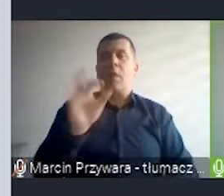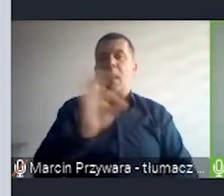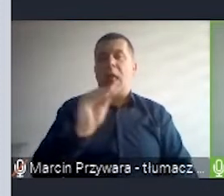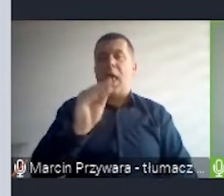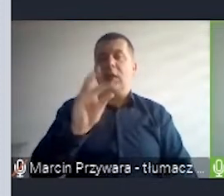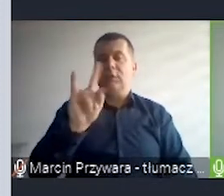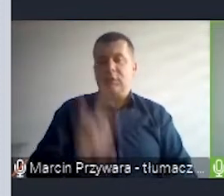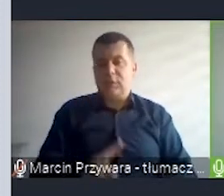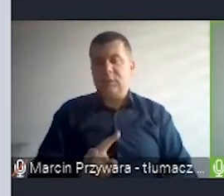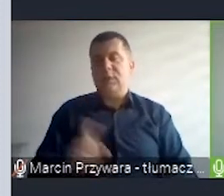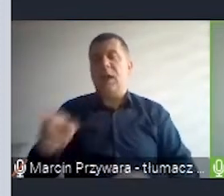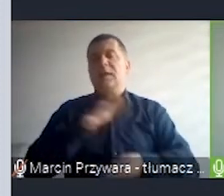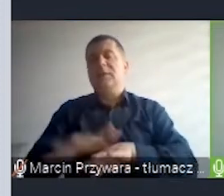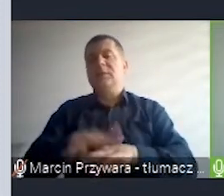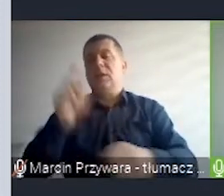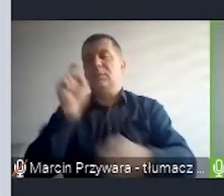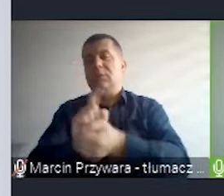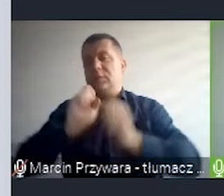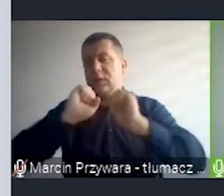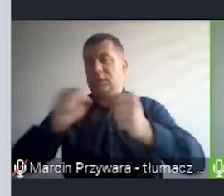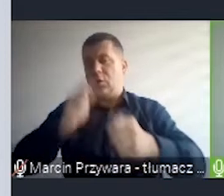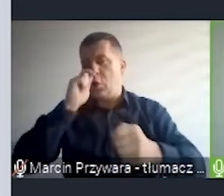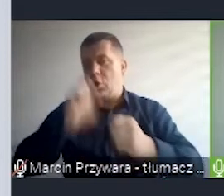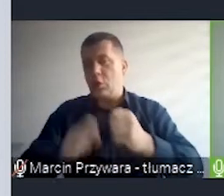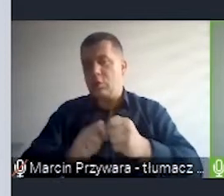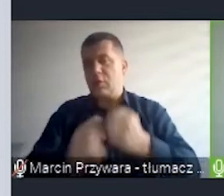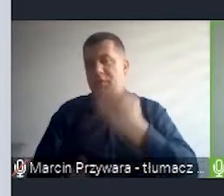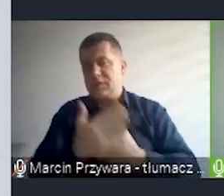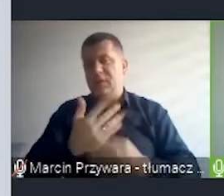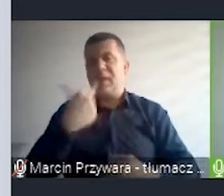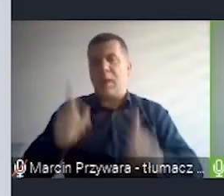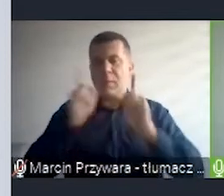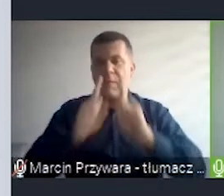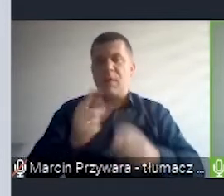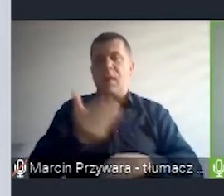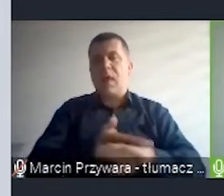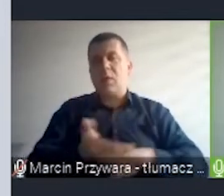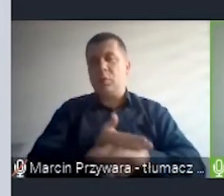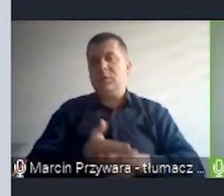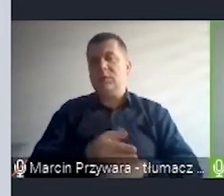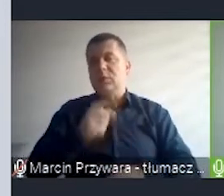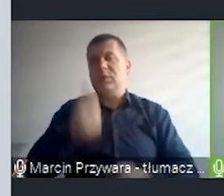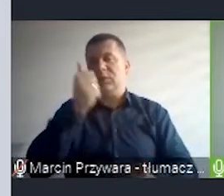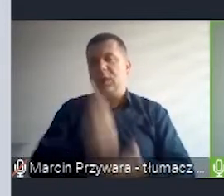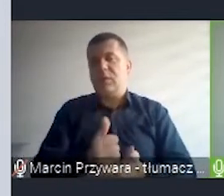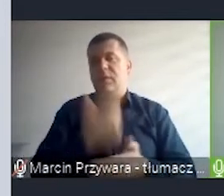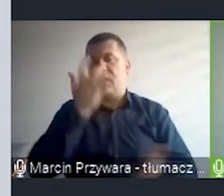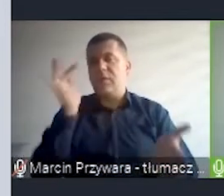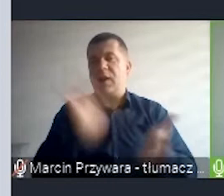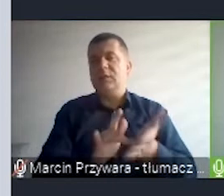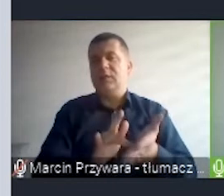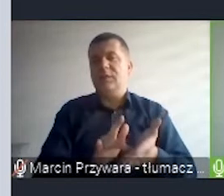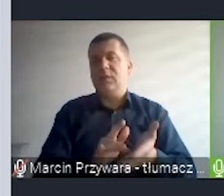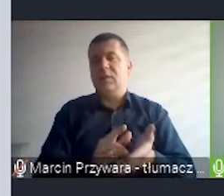jak i wszystkie systemy przeciwdziałania, kontroli, występowania nieprawidłowości i nadużyć, te właśnie stanowiska wrażliwe na